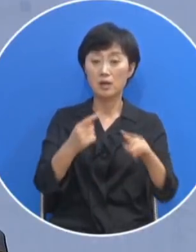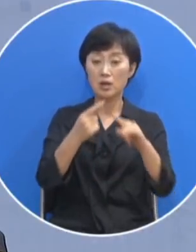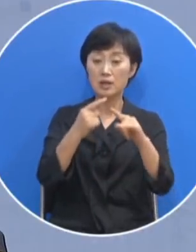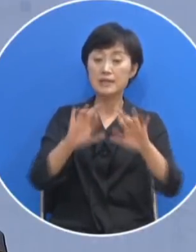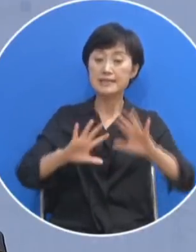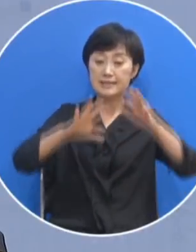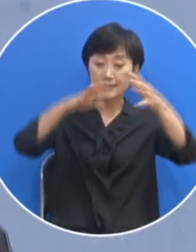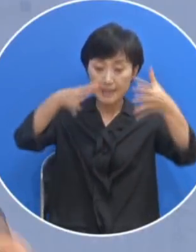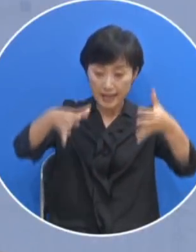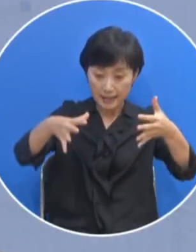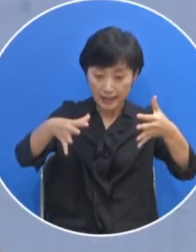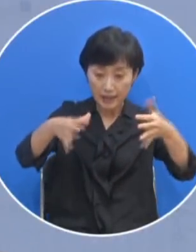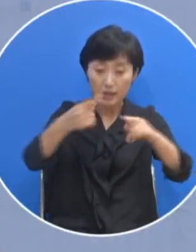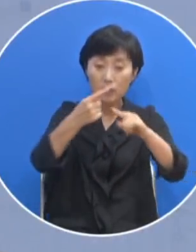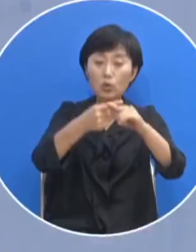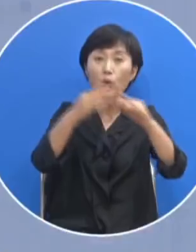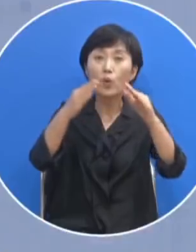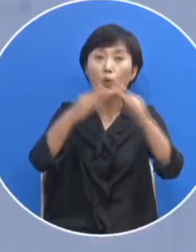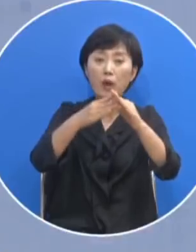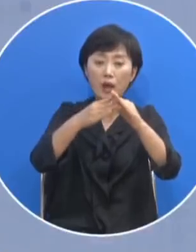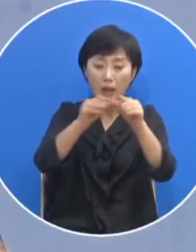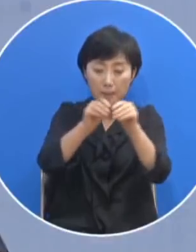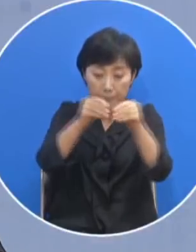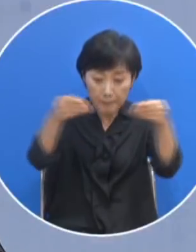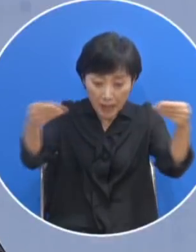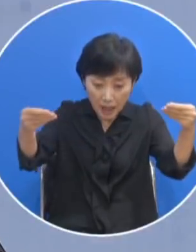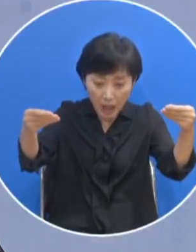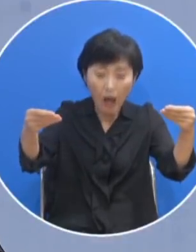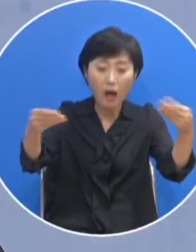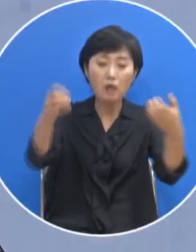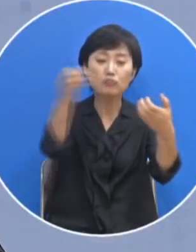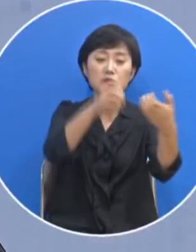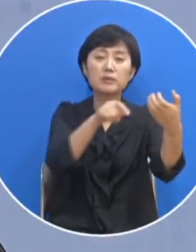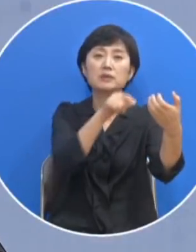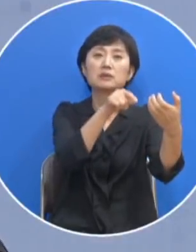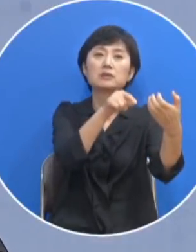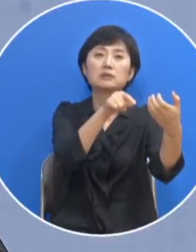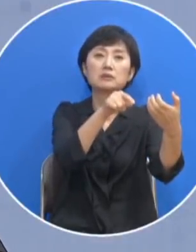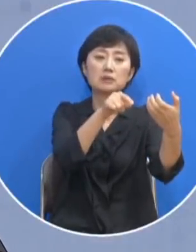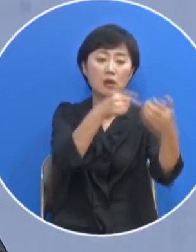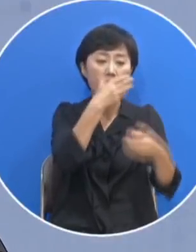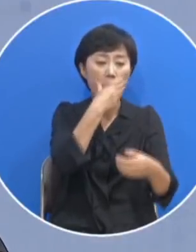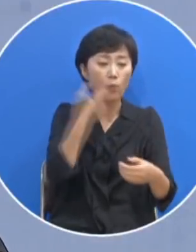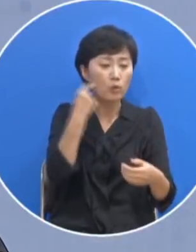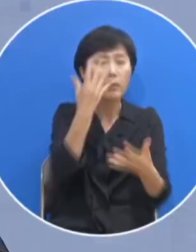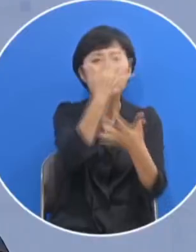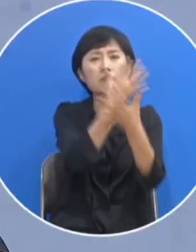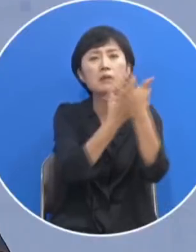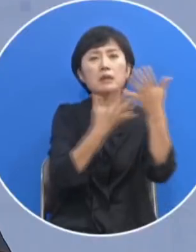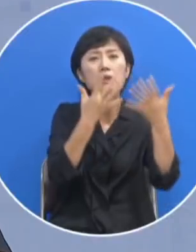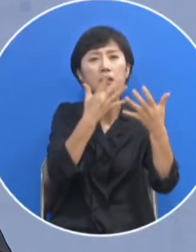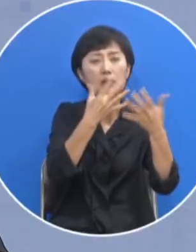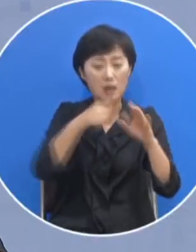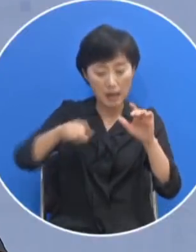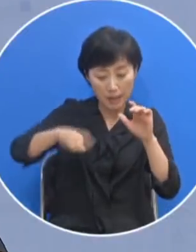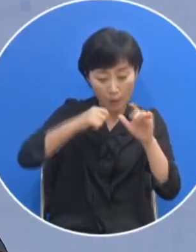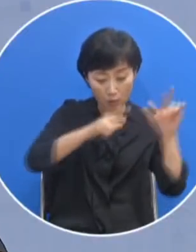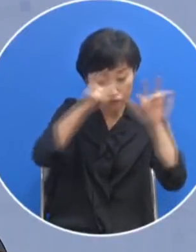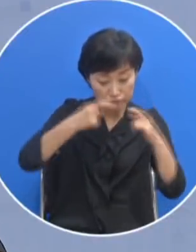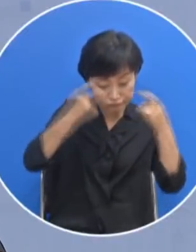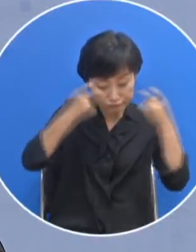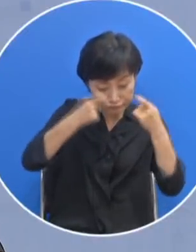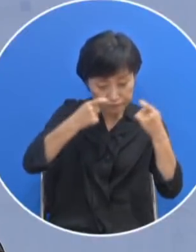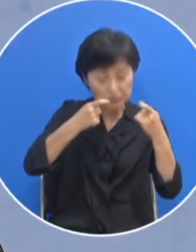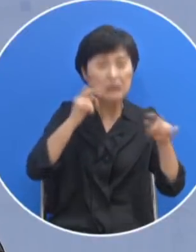90% 감이 잡 이라는 건 요 먹고 사는게 이미 도록 양 b+ 센터 최초 저도 뭐 오다 커야 쏜 듯한 뱀이 컸어요 떼고 왜냐 받아 되